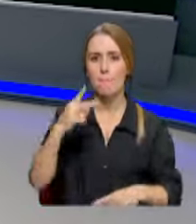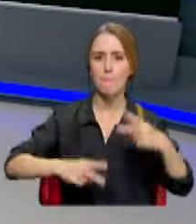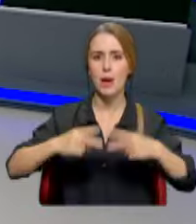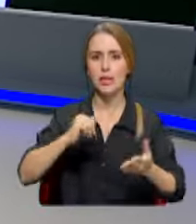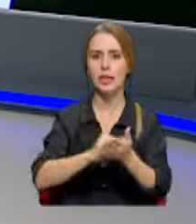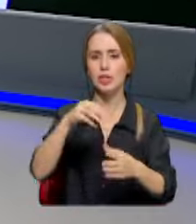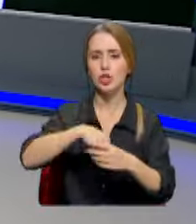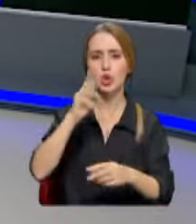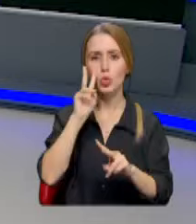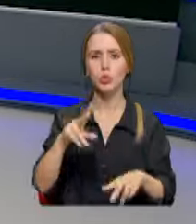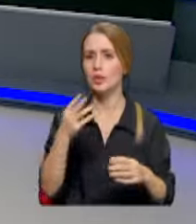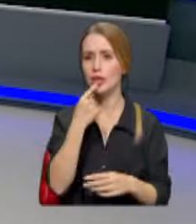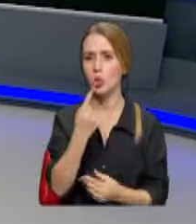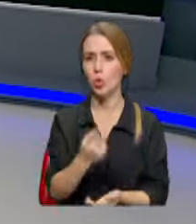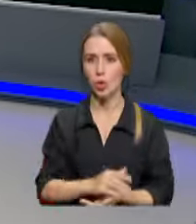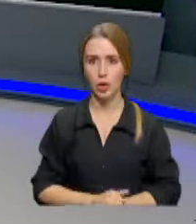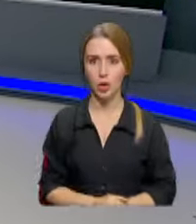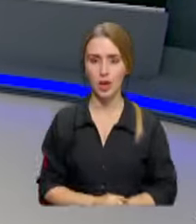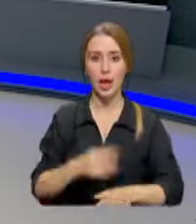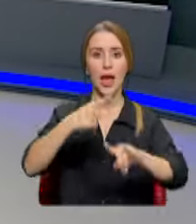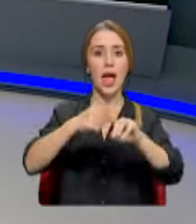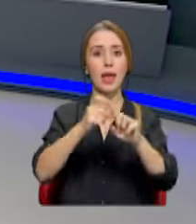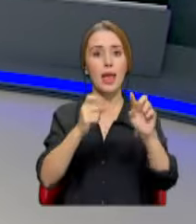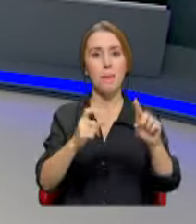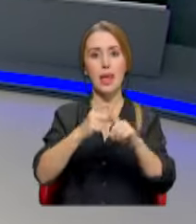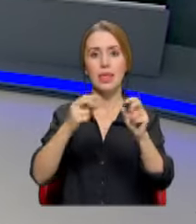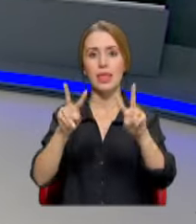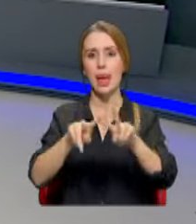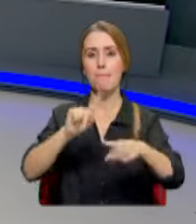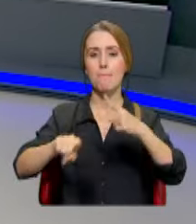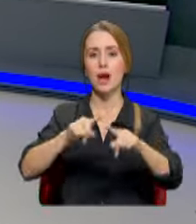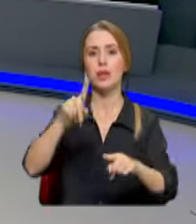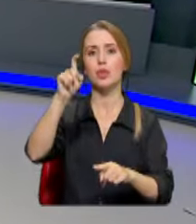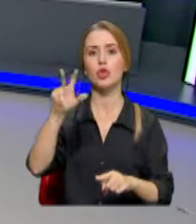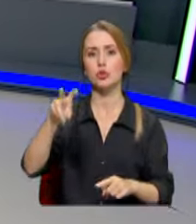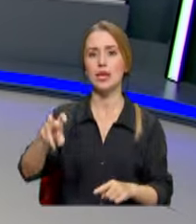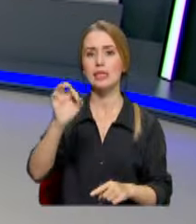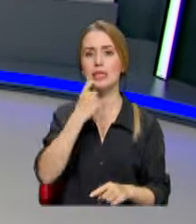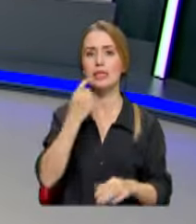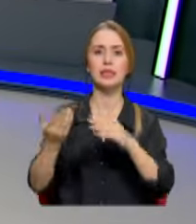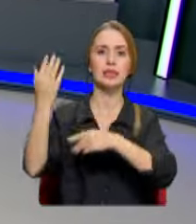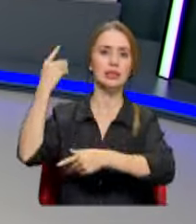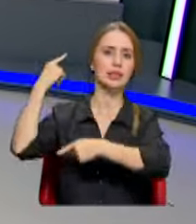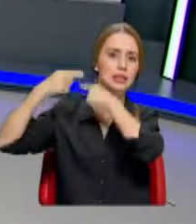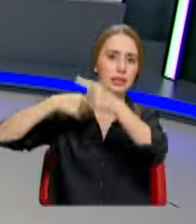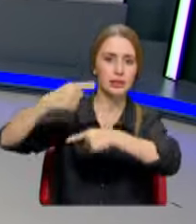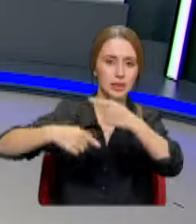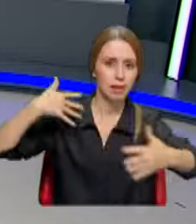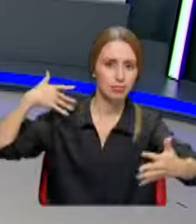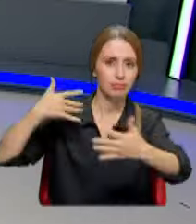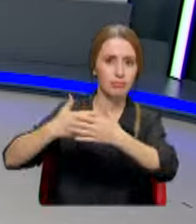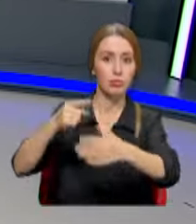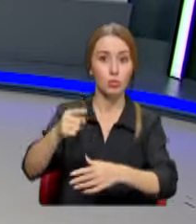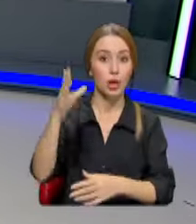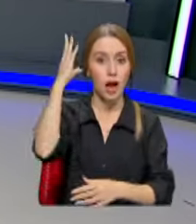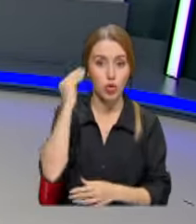Gazetelerde görüyorsunuz. Ne anlaşılıyor? O işte HDP, DEM Parti, ta 1980'lerde kurulan, HEP'ten bu yana gelen bu hareketi